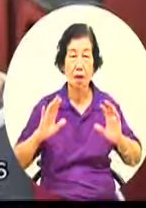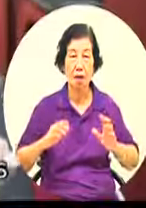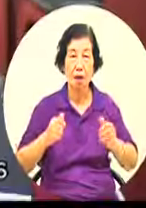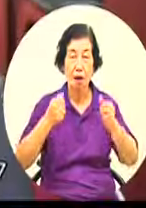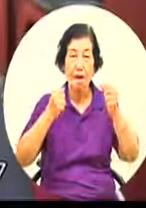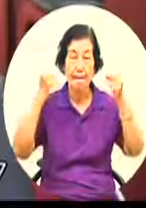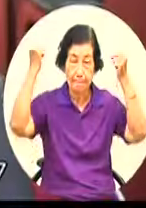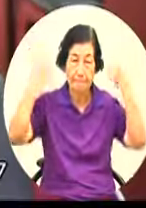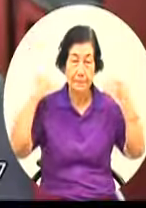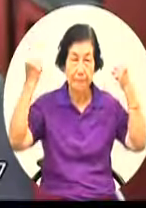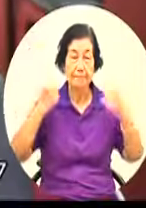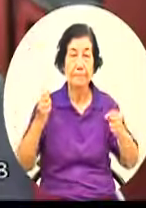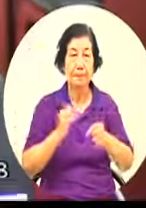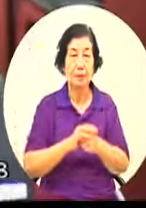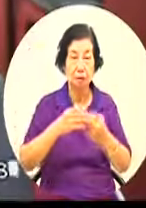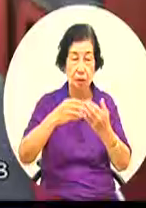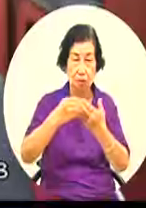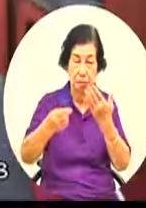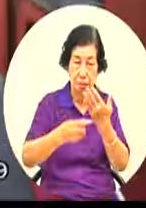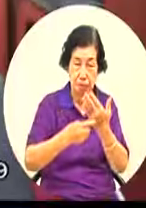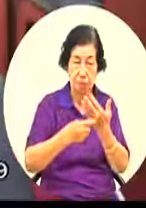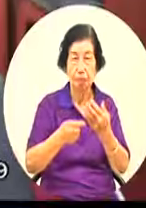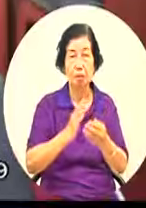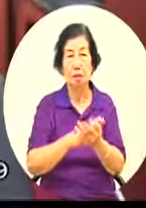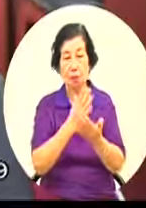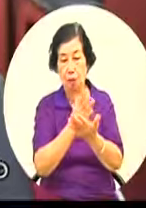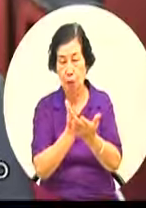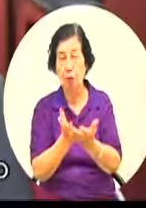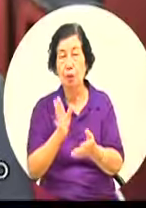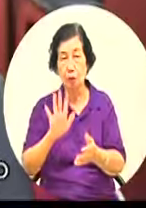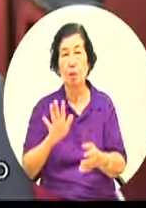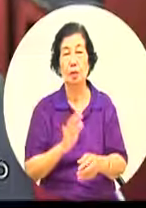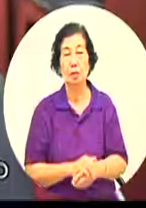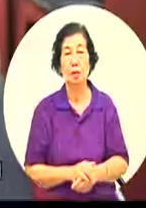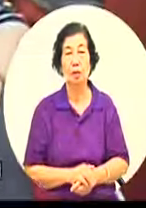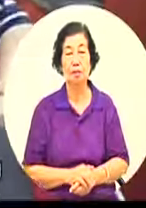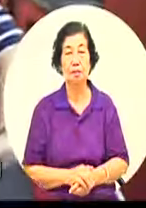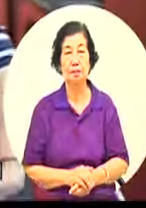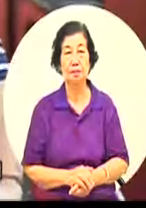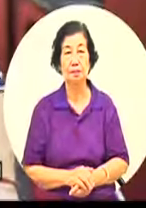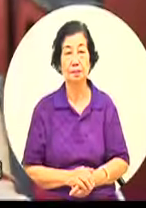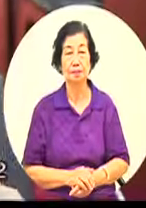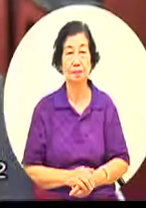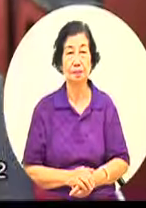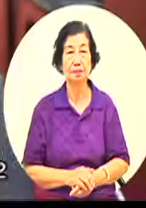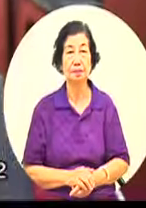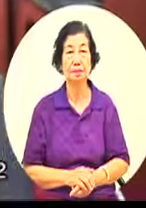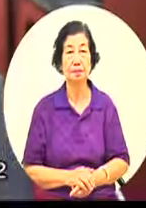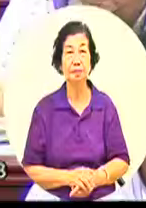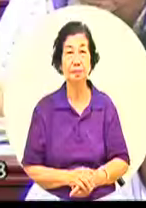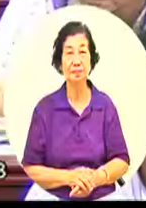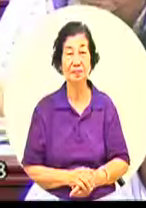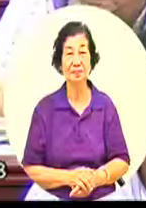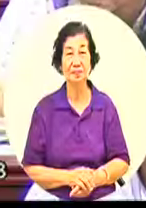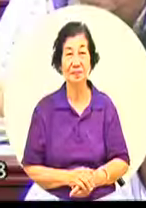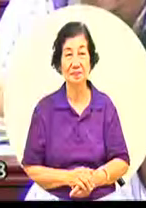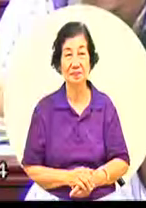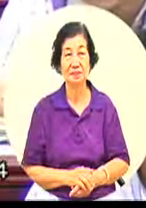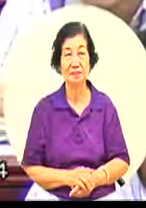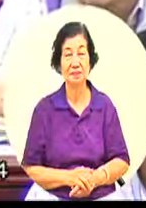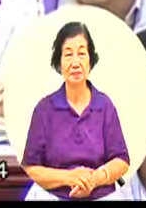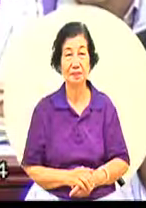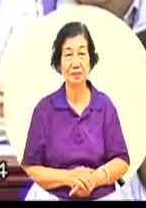公园化的一个场域哦。处长， 处长，请回答。 是主席，还有这个谢